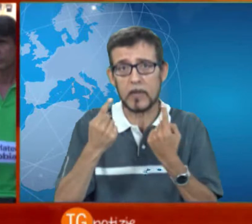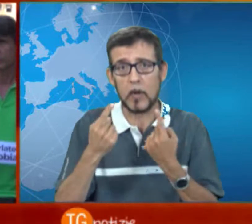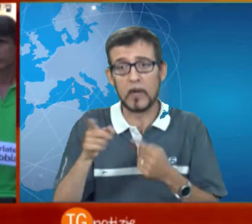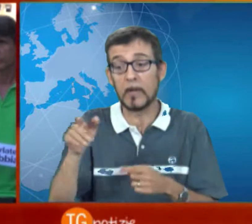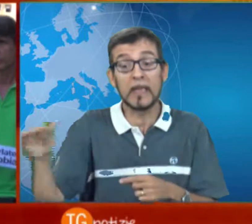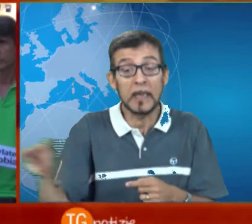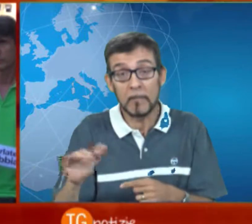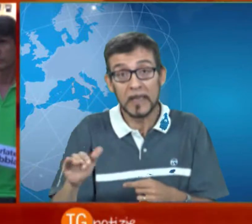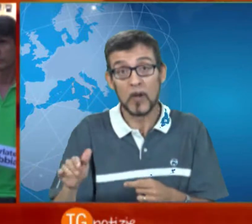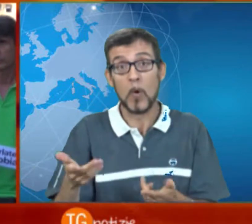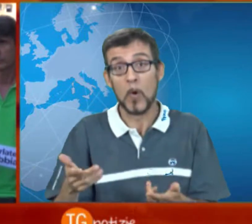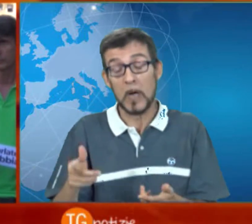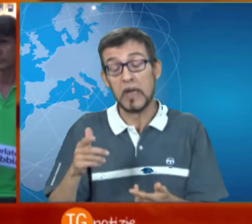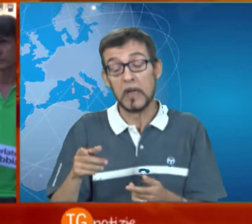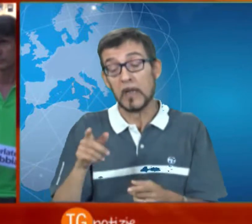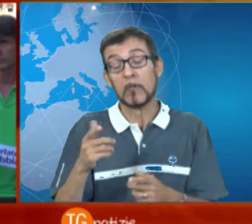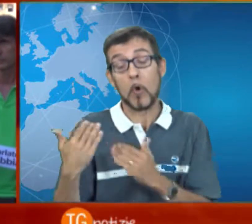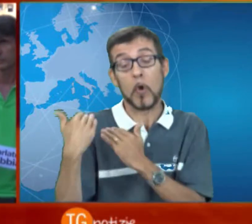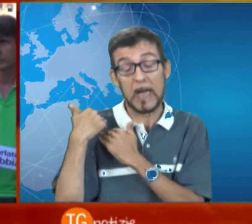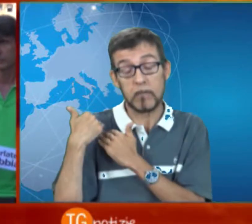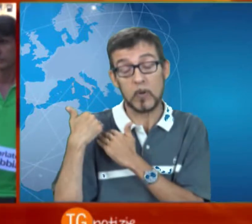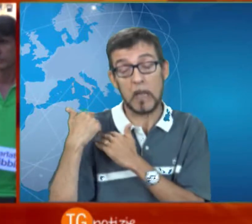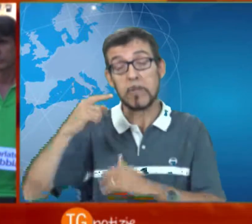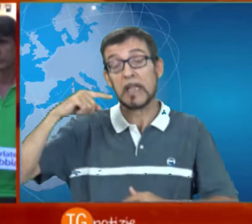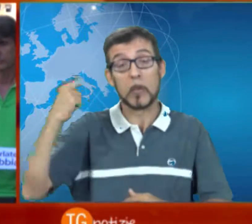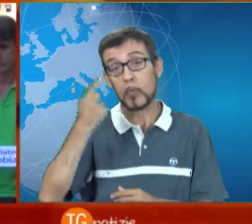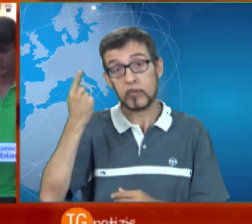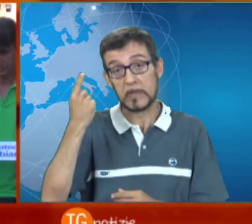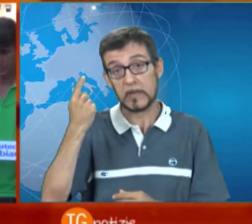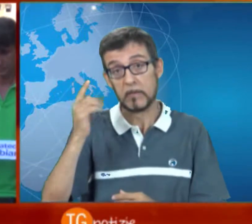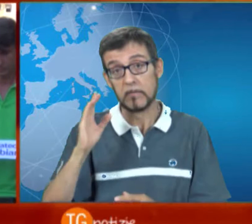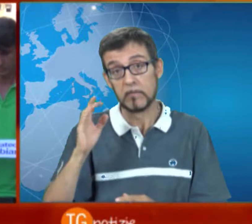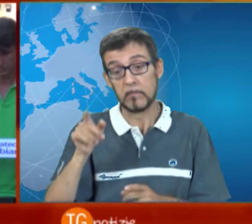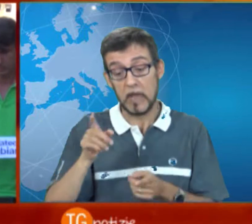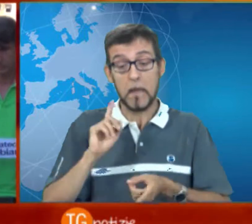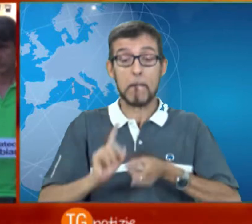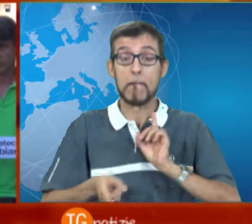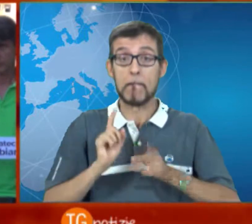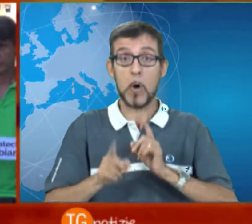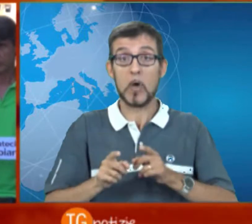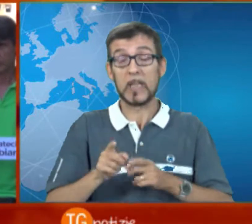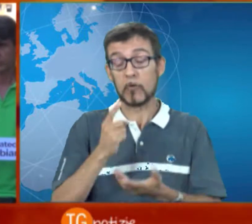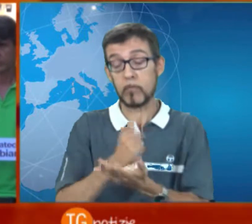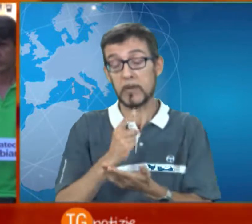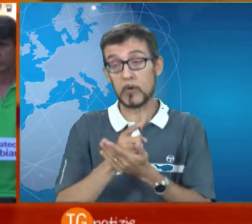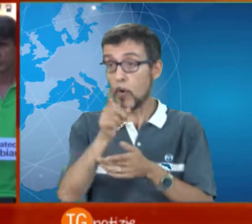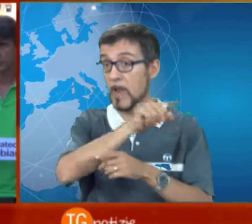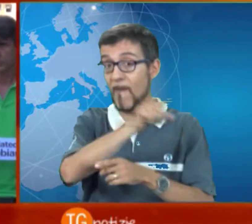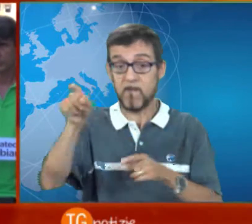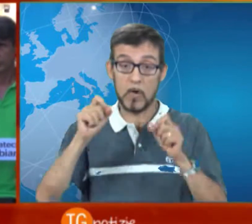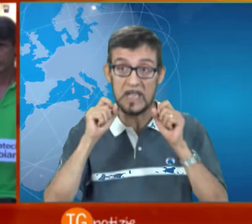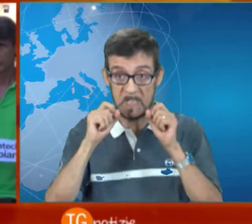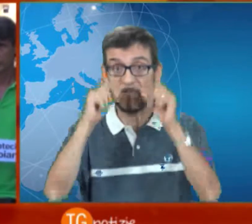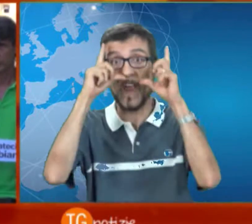minori sono responsabilità di tutti. È arrivato il momento, miei cari politici, che vi svegliate, facciate una legge